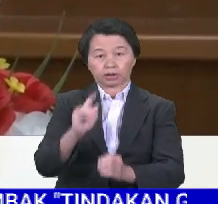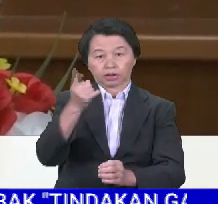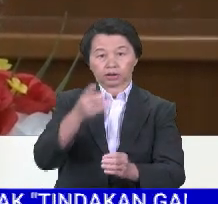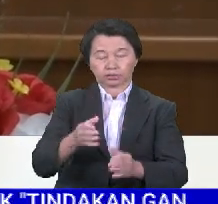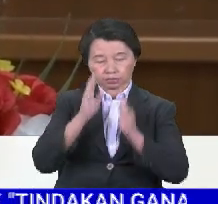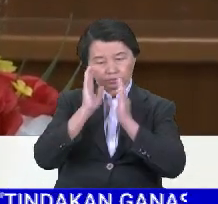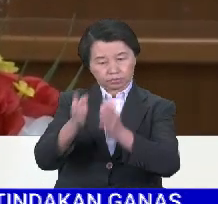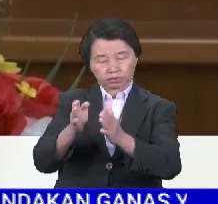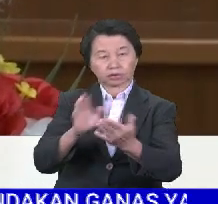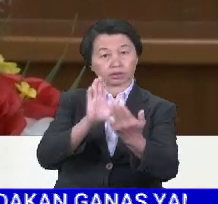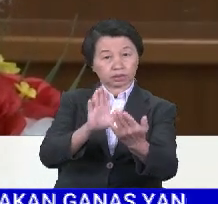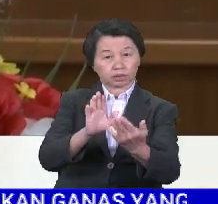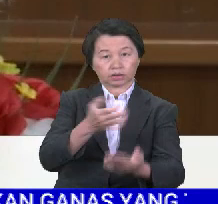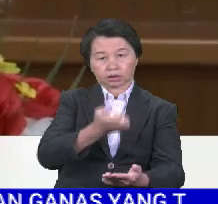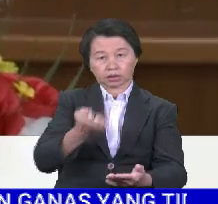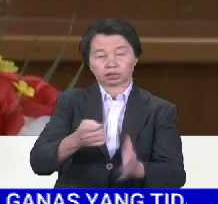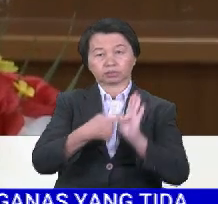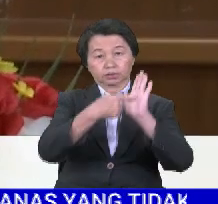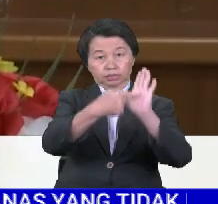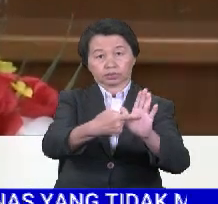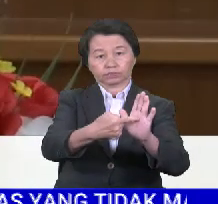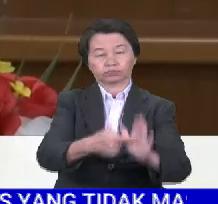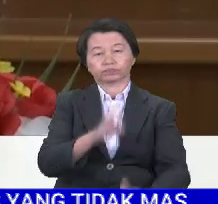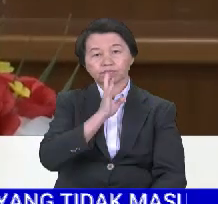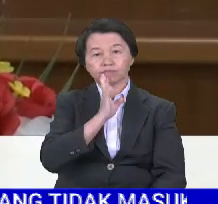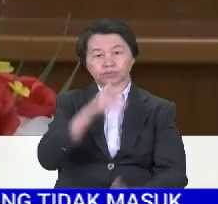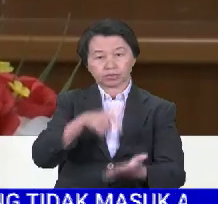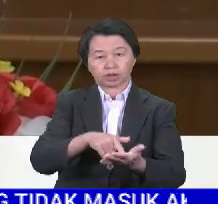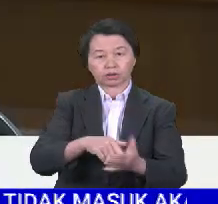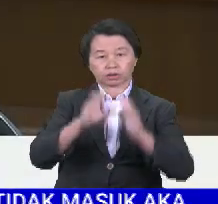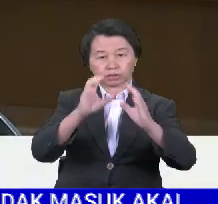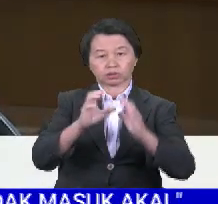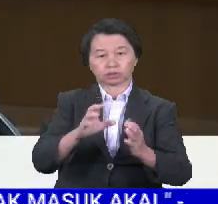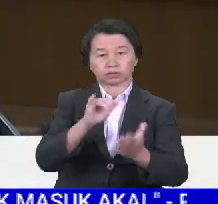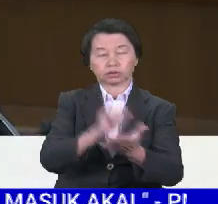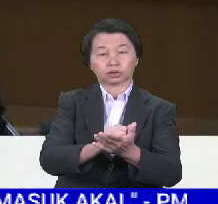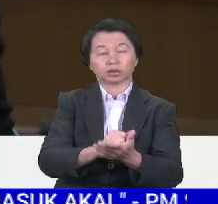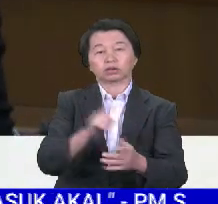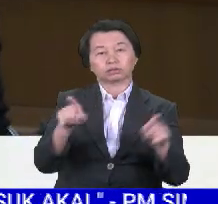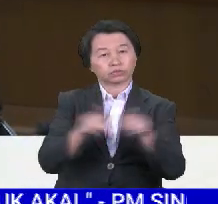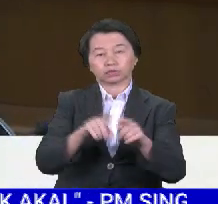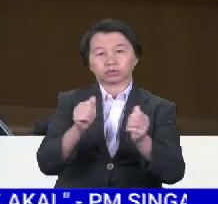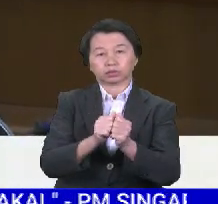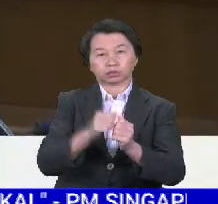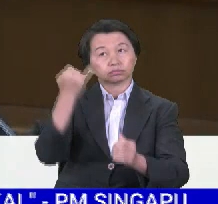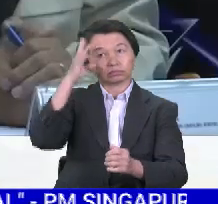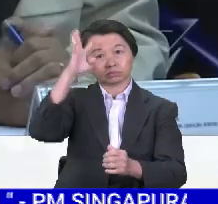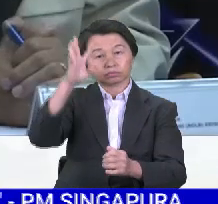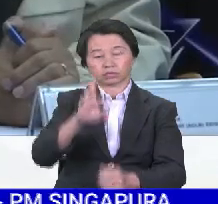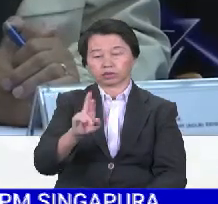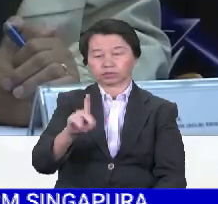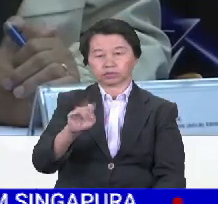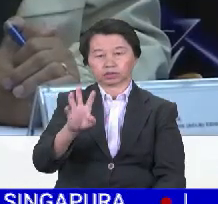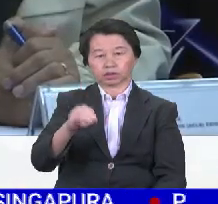memberi penekanan terhadap elemen persembahan. Katanya lagi, pendekatan tersebut adalah selari dengan inisiatif